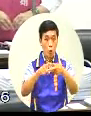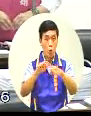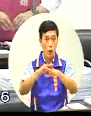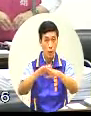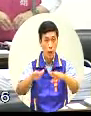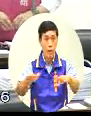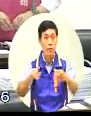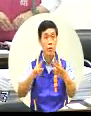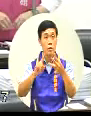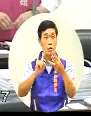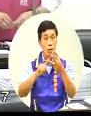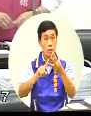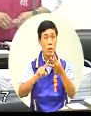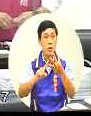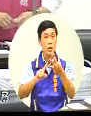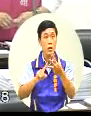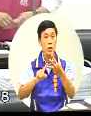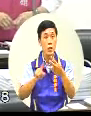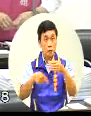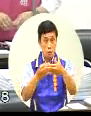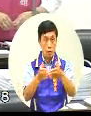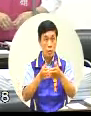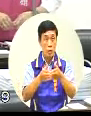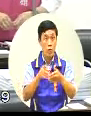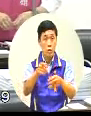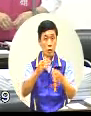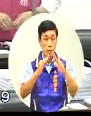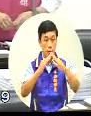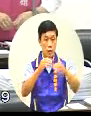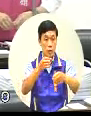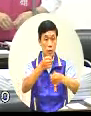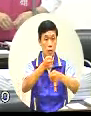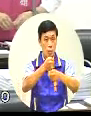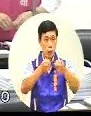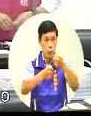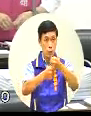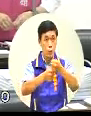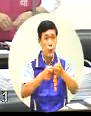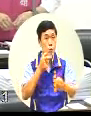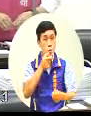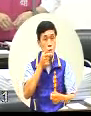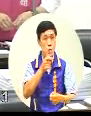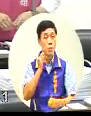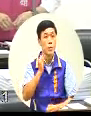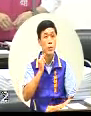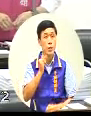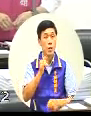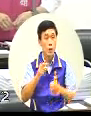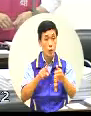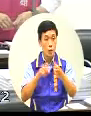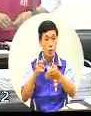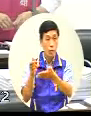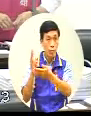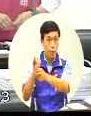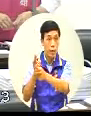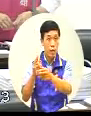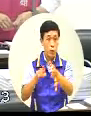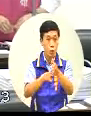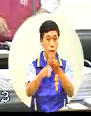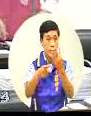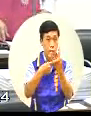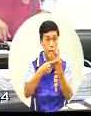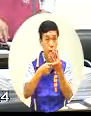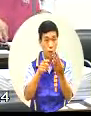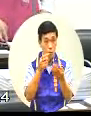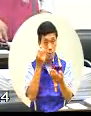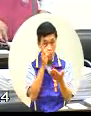包括现在那个，只要它主要结构承受得了。那专业学者来评估，我觉得应该